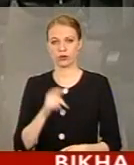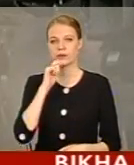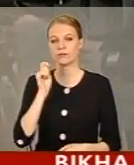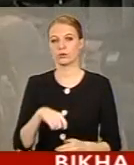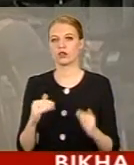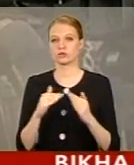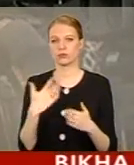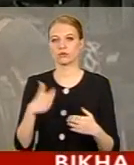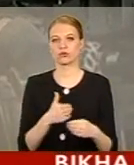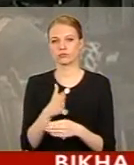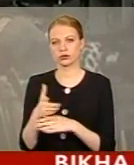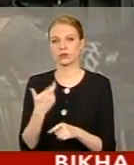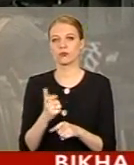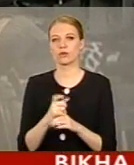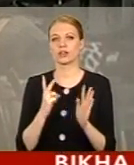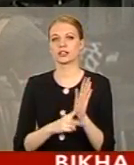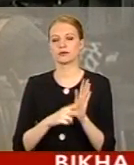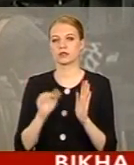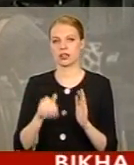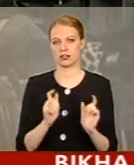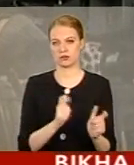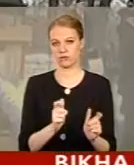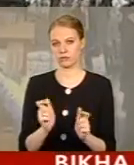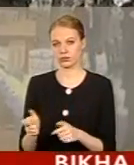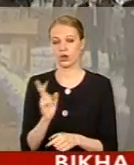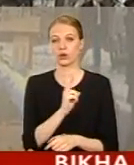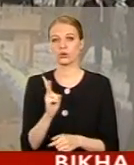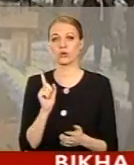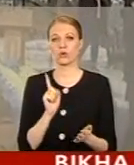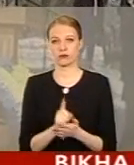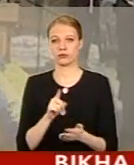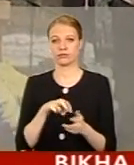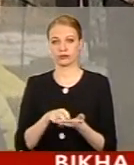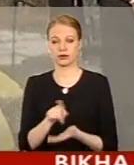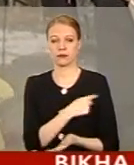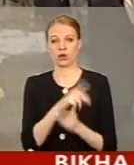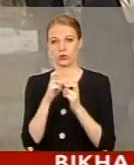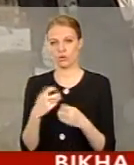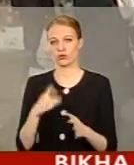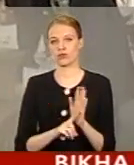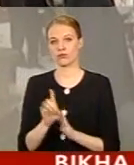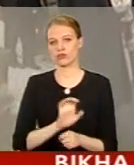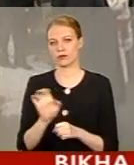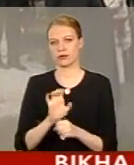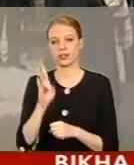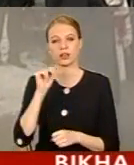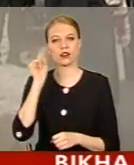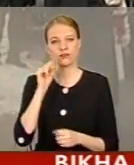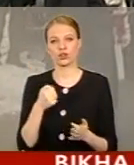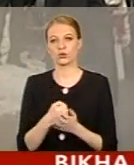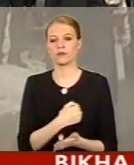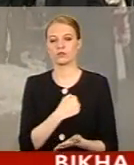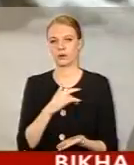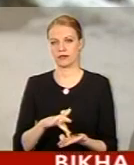українські домівки вже надійшло понад 70 тисяч повісток. Тих, хто успішно відбув медогляд, уже почали відправляти на навчання до військових